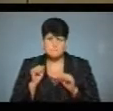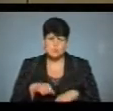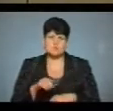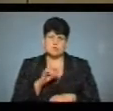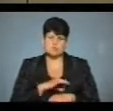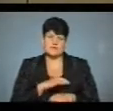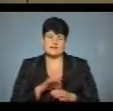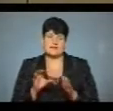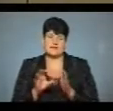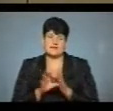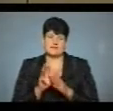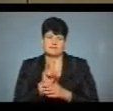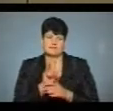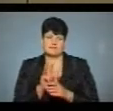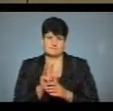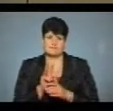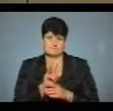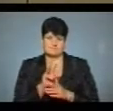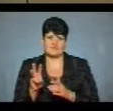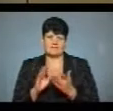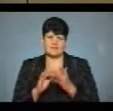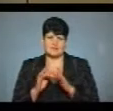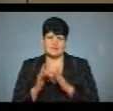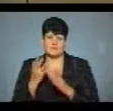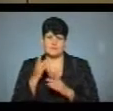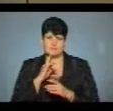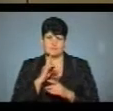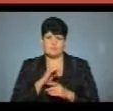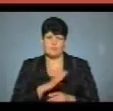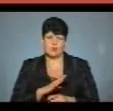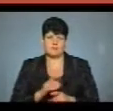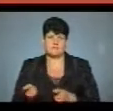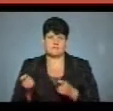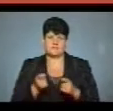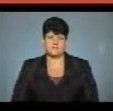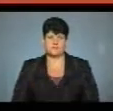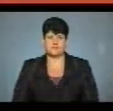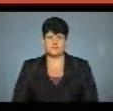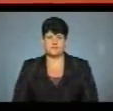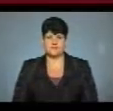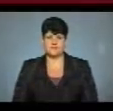користуватися електронною версією до того моменту, коли доїде цей підручник до школи.